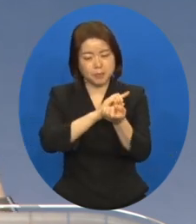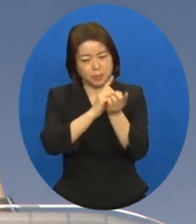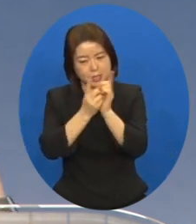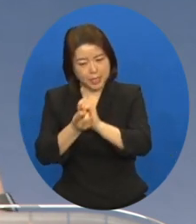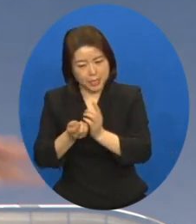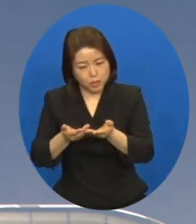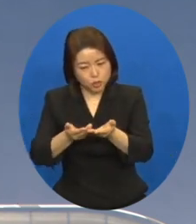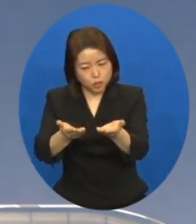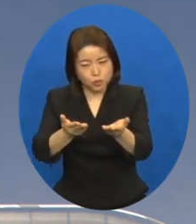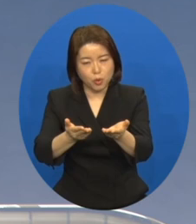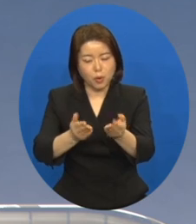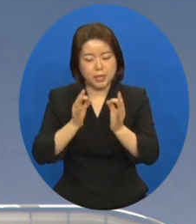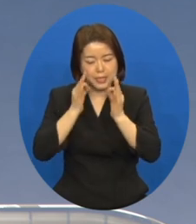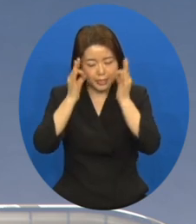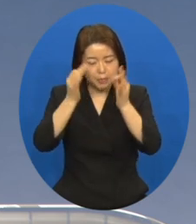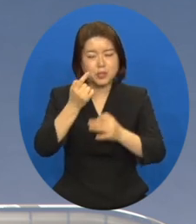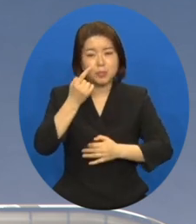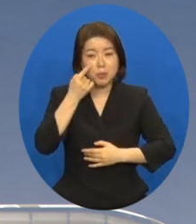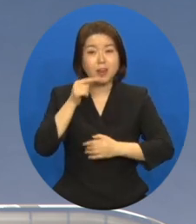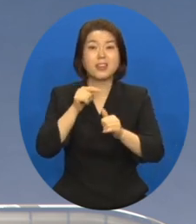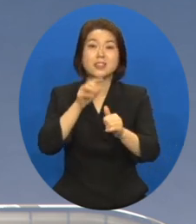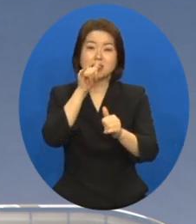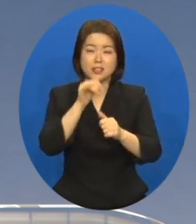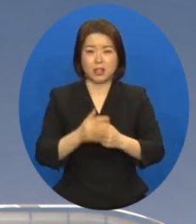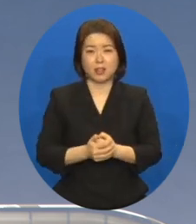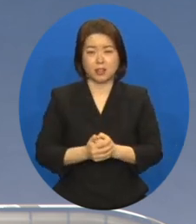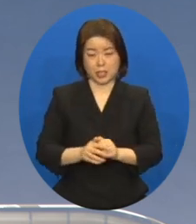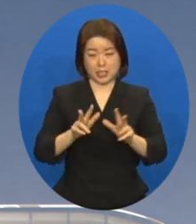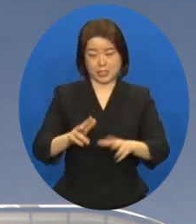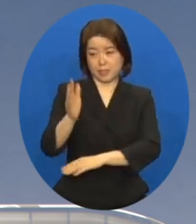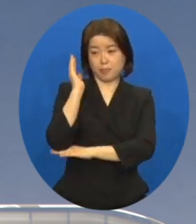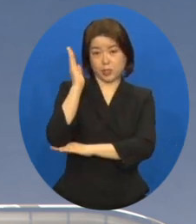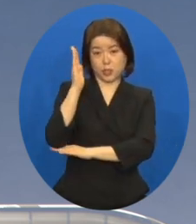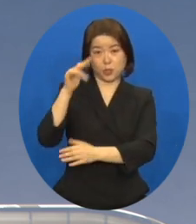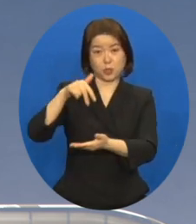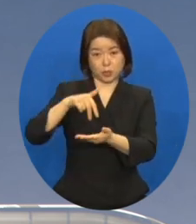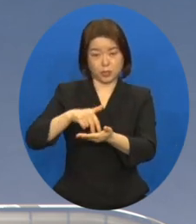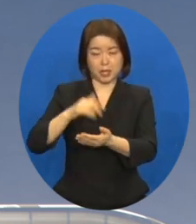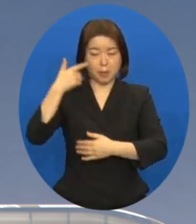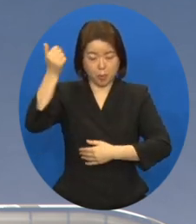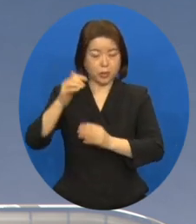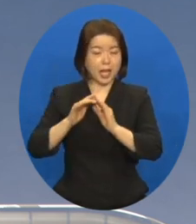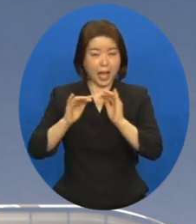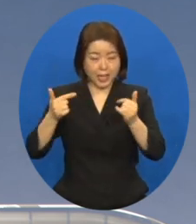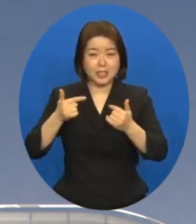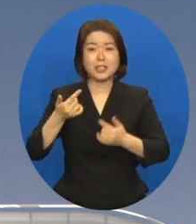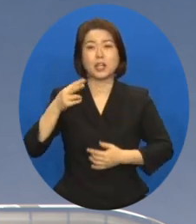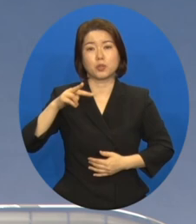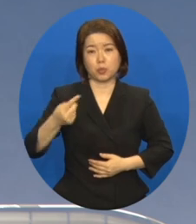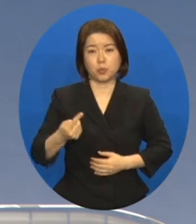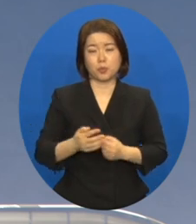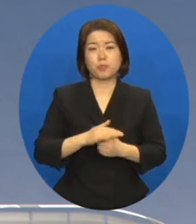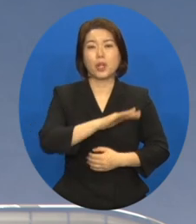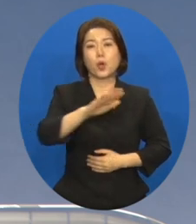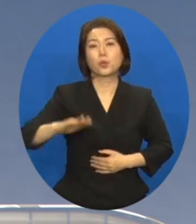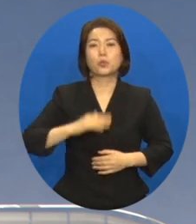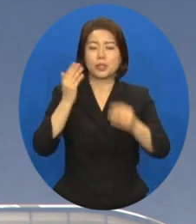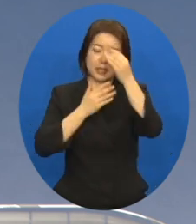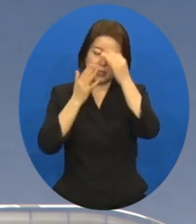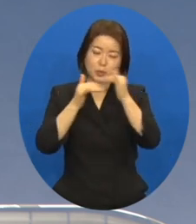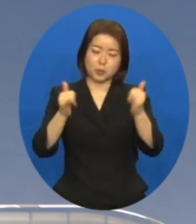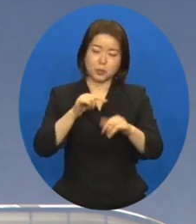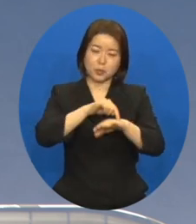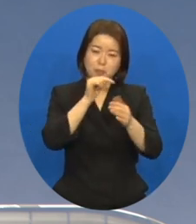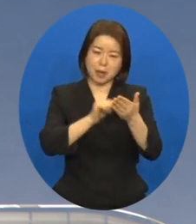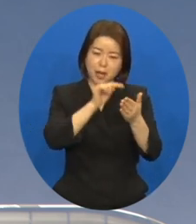겁니다. 지금도 설교자가 아니라도, 목회자가 아니라도 저는 우리 성도들의 마음에